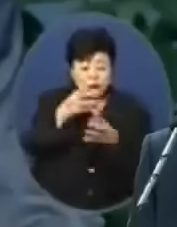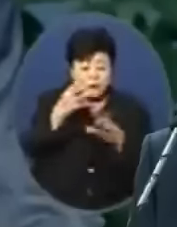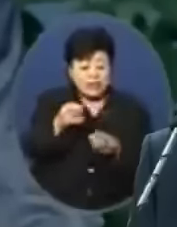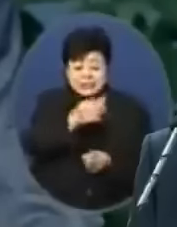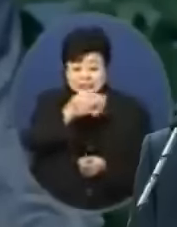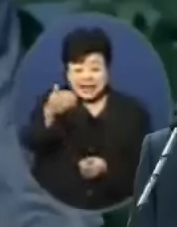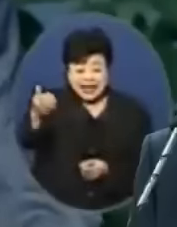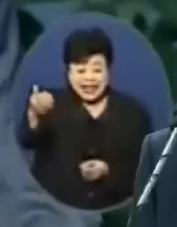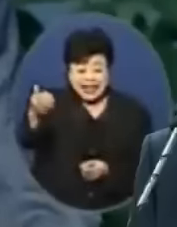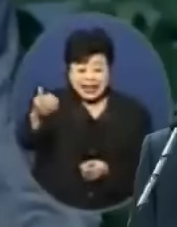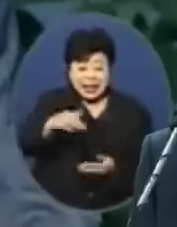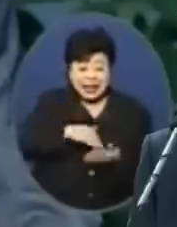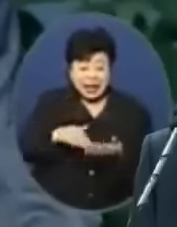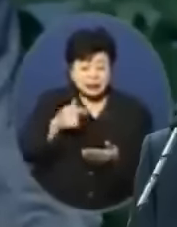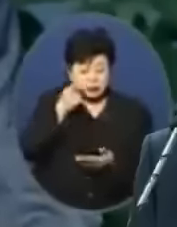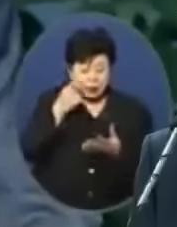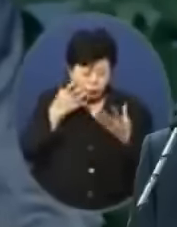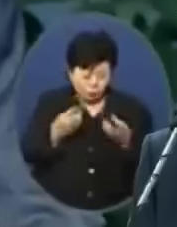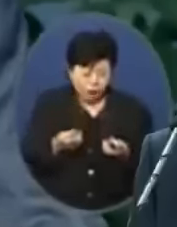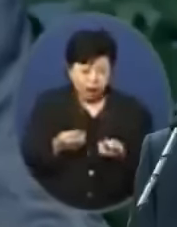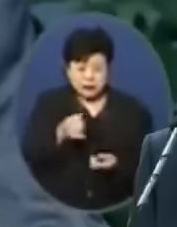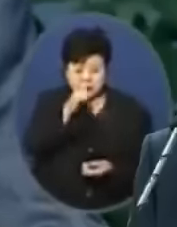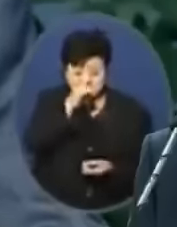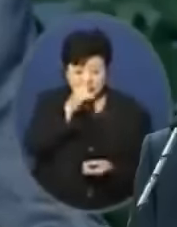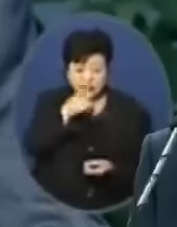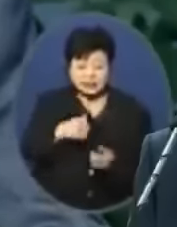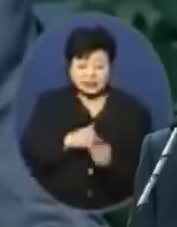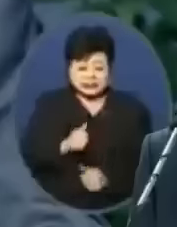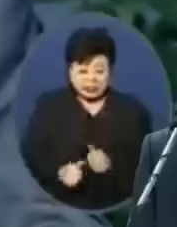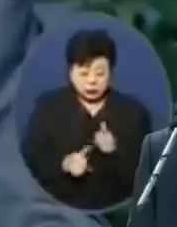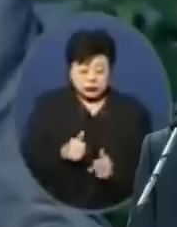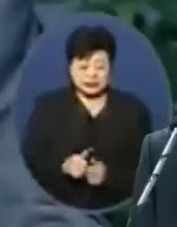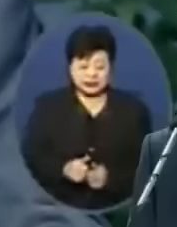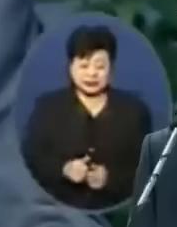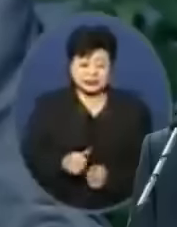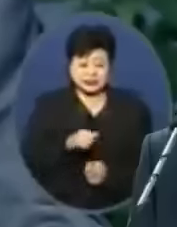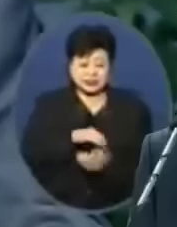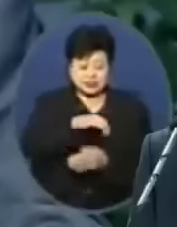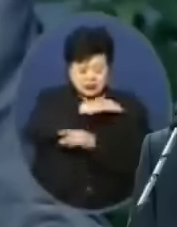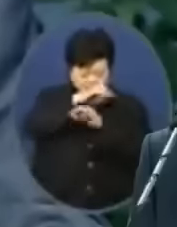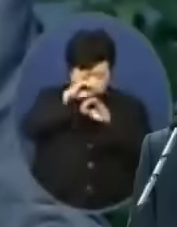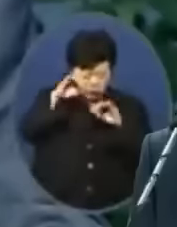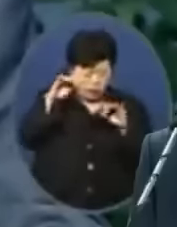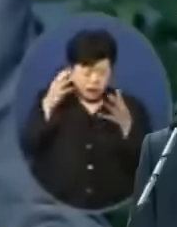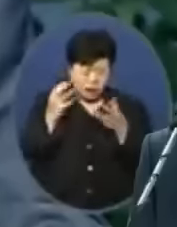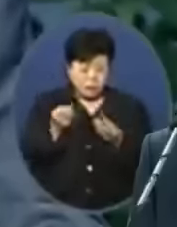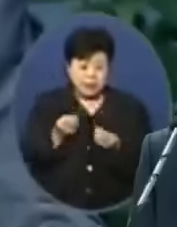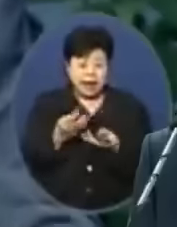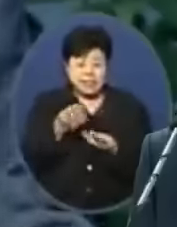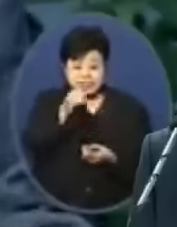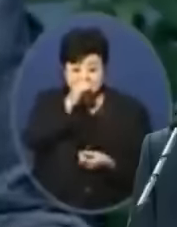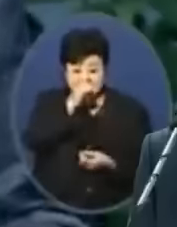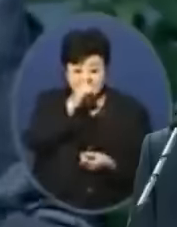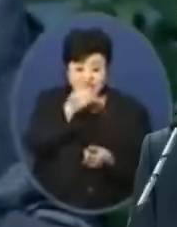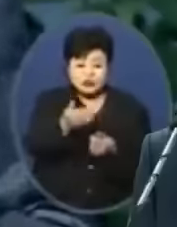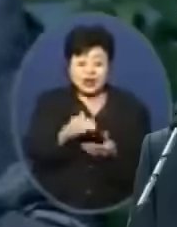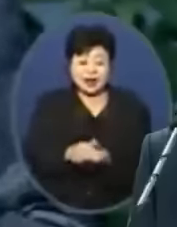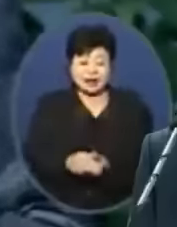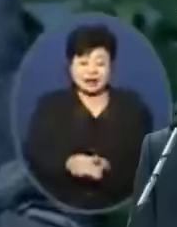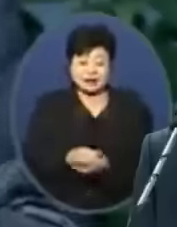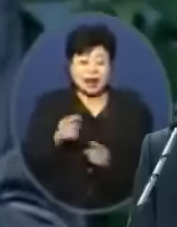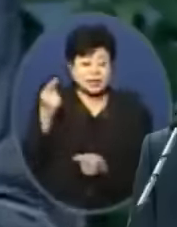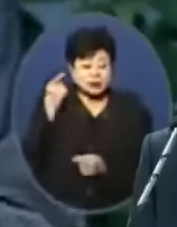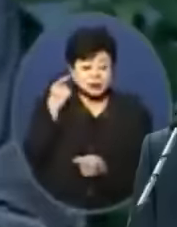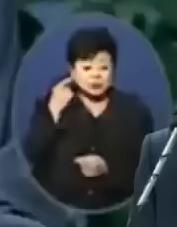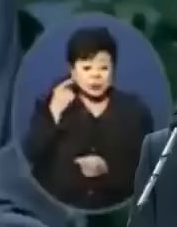얼마나 많으냐? 헤아릴 수 없이 많습니다. 너 자손들이 이 헤아릴 수 없이 많게 될 것이라. 그 말을